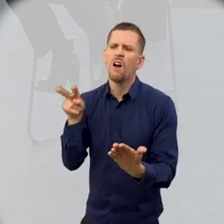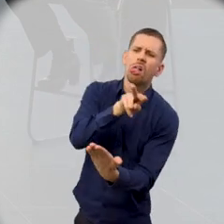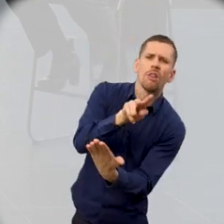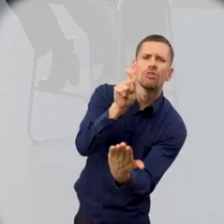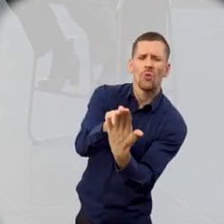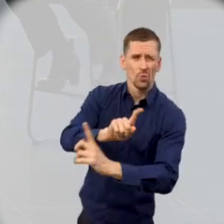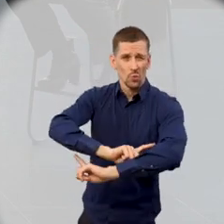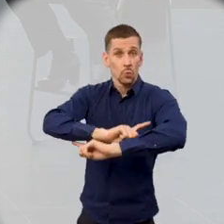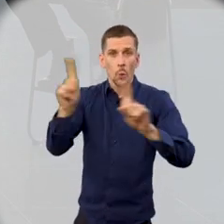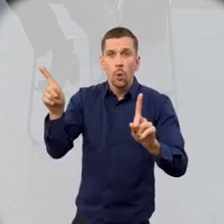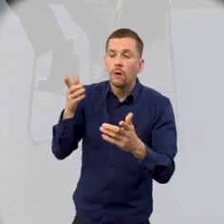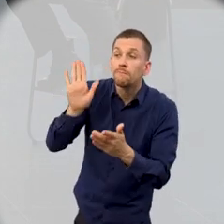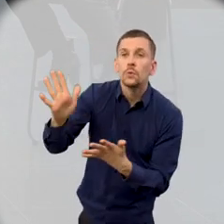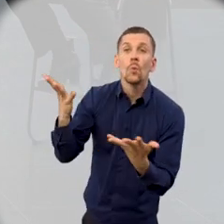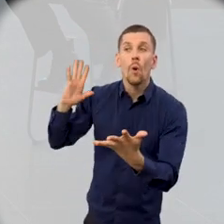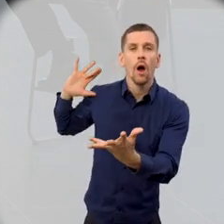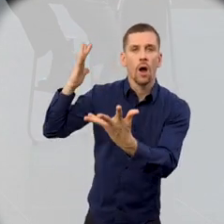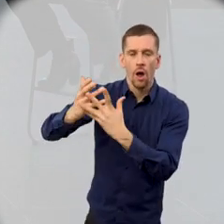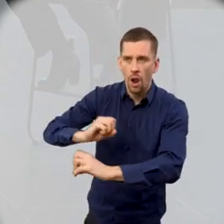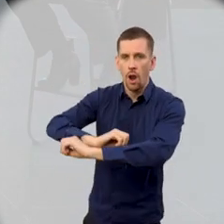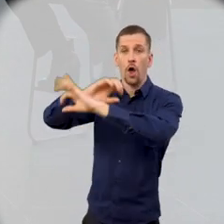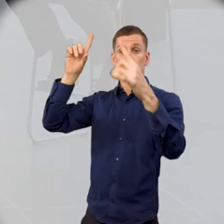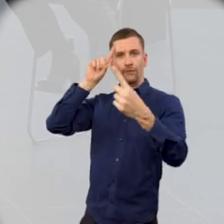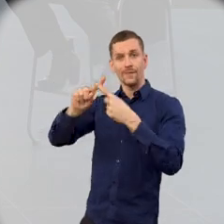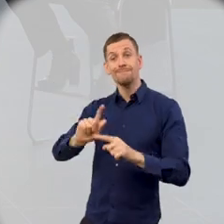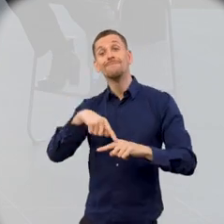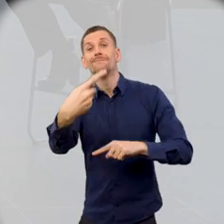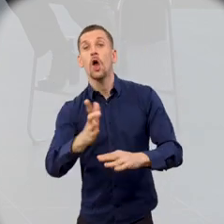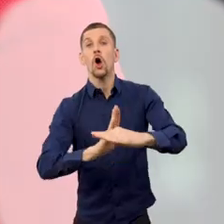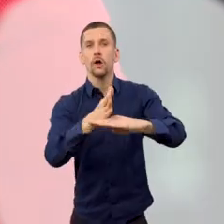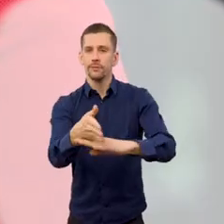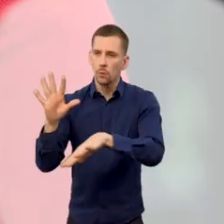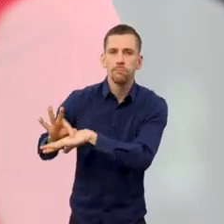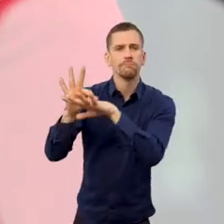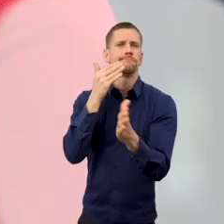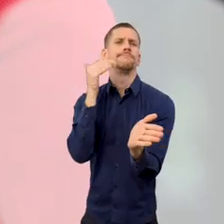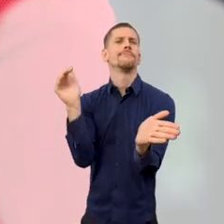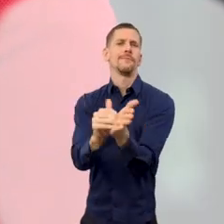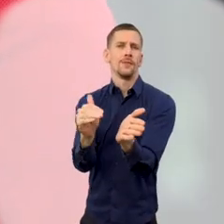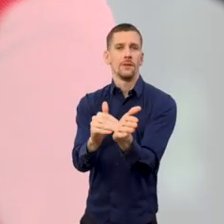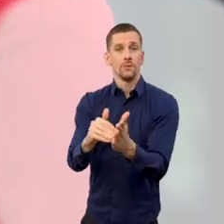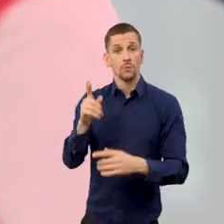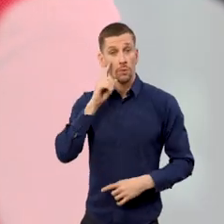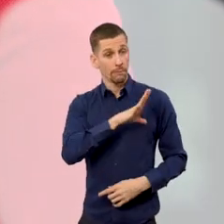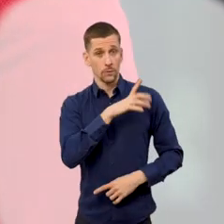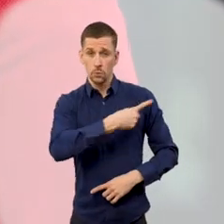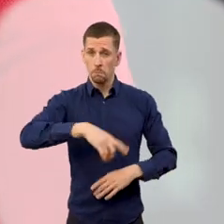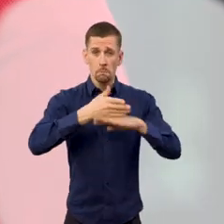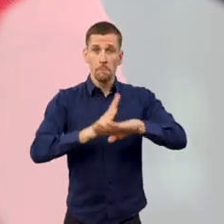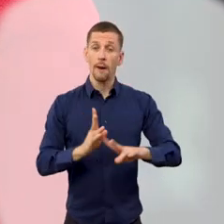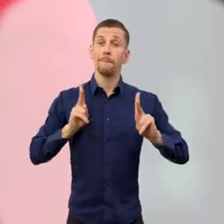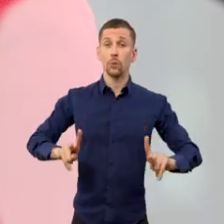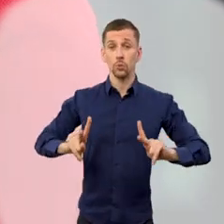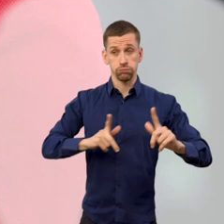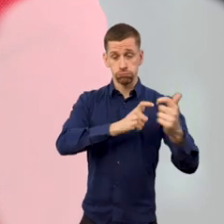notes, mais ce qu'on regarde, c'est surtout comment la scolarité a été vécue pour pouvoir au mieux accompagner les élèves dès la rentrée, pour que les professeurs, par